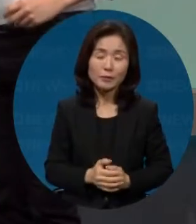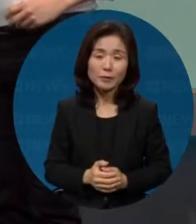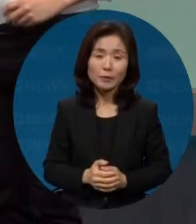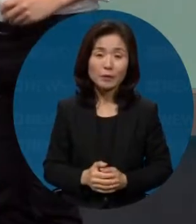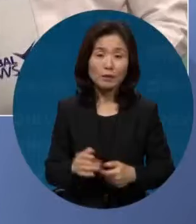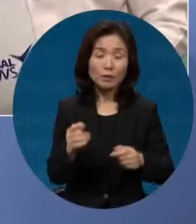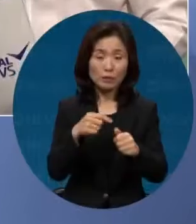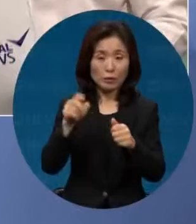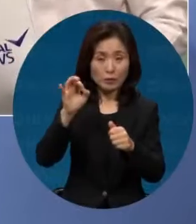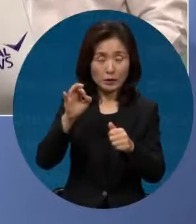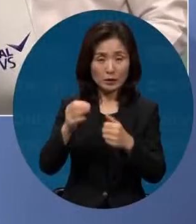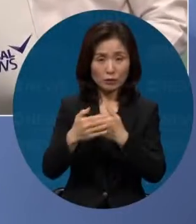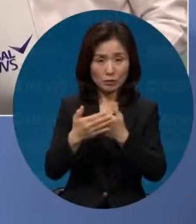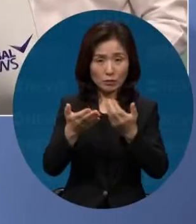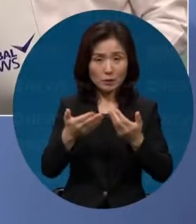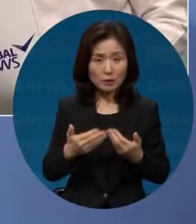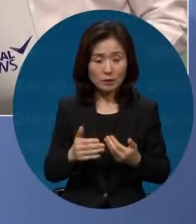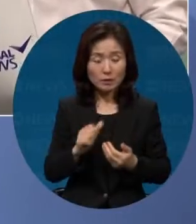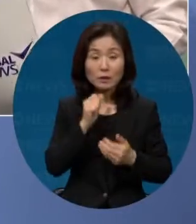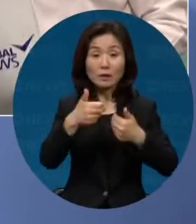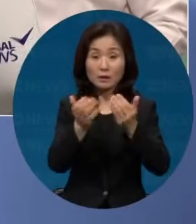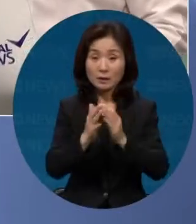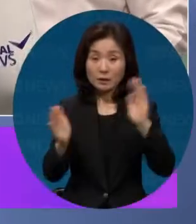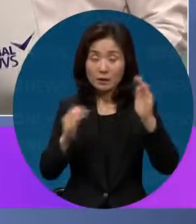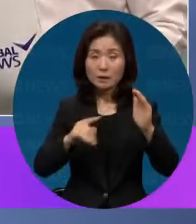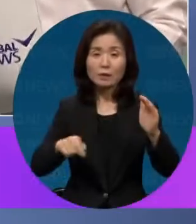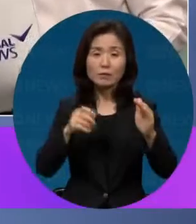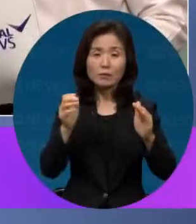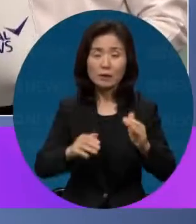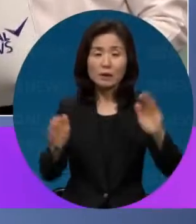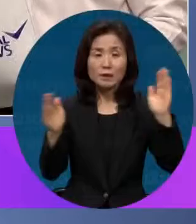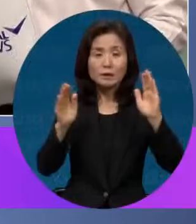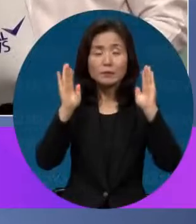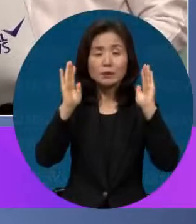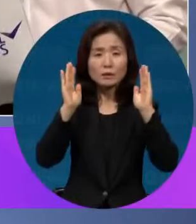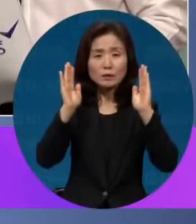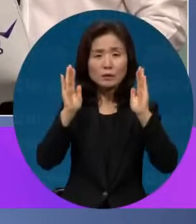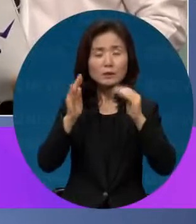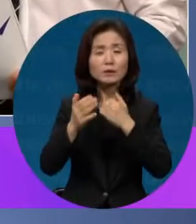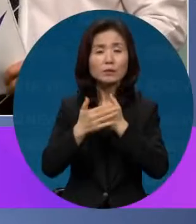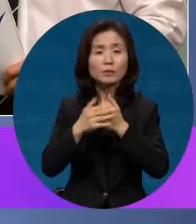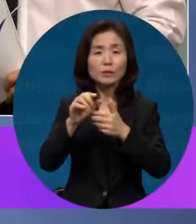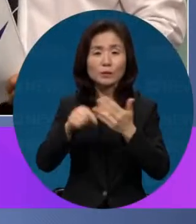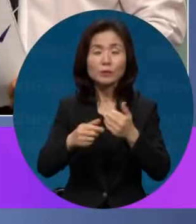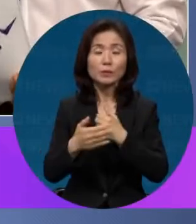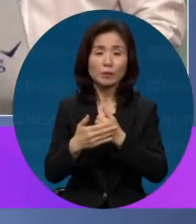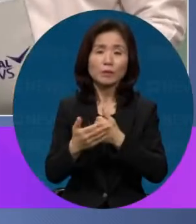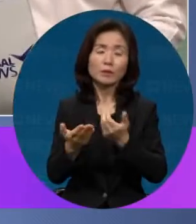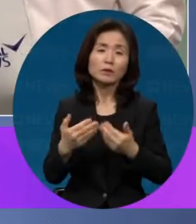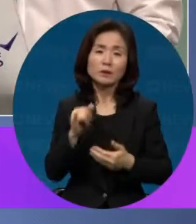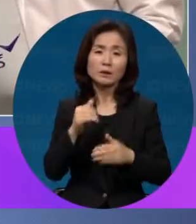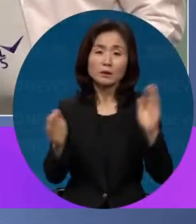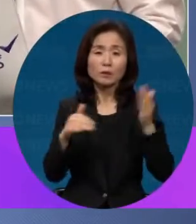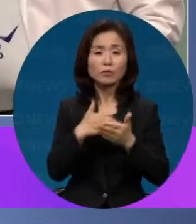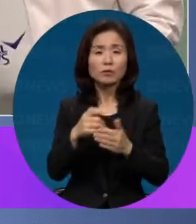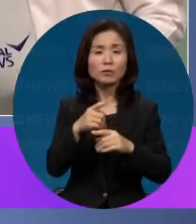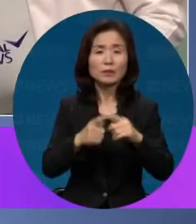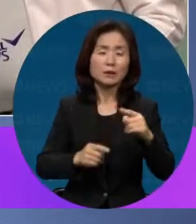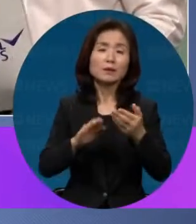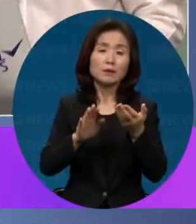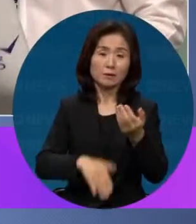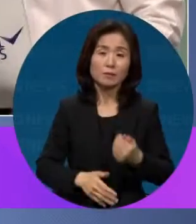교육비를 지원받는 취약계층 학생 가운데 학습지원 프로그램의 도움을 받을 수 있는 학생이 절반도 되지